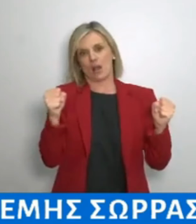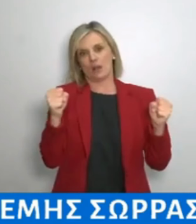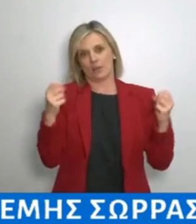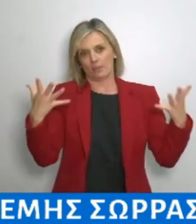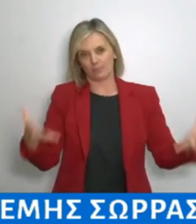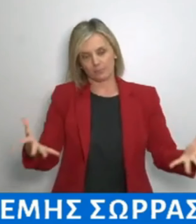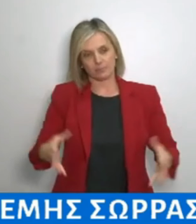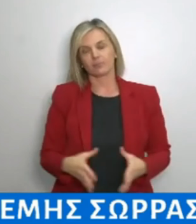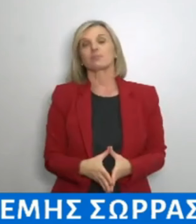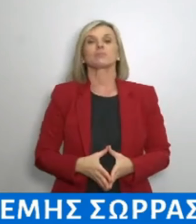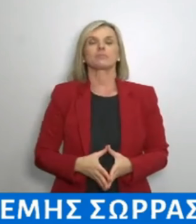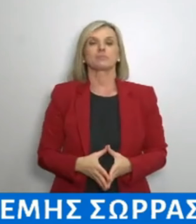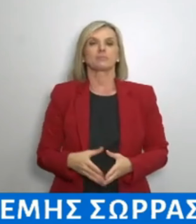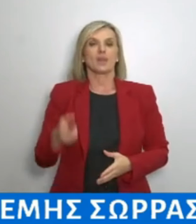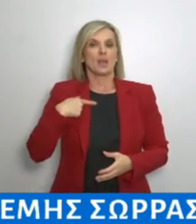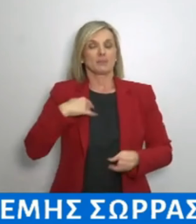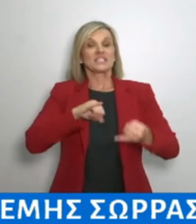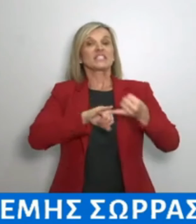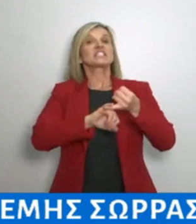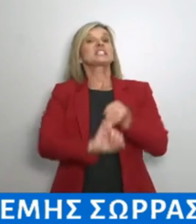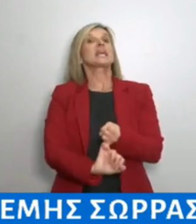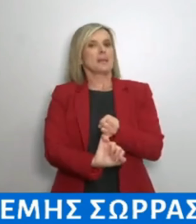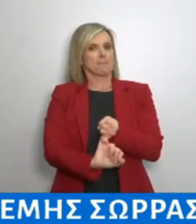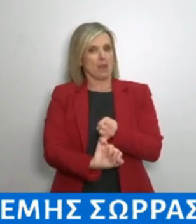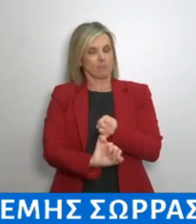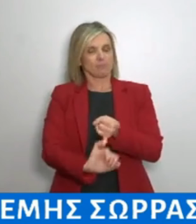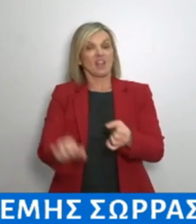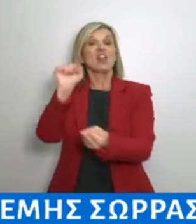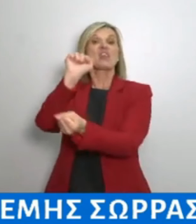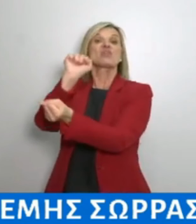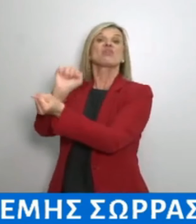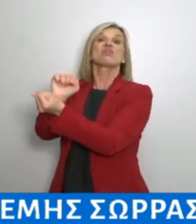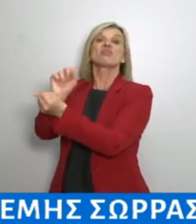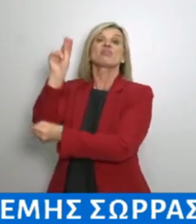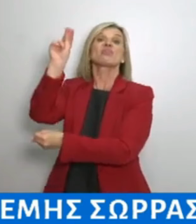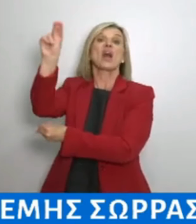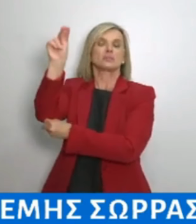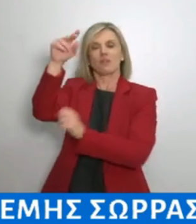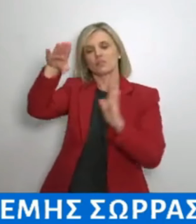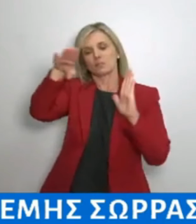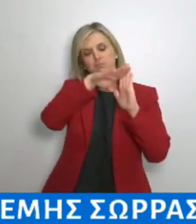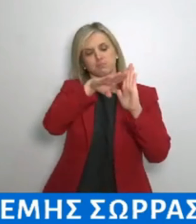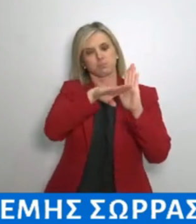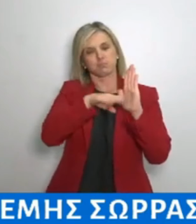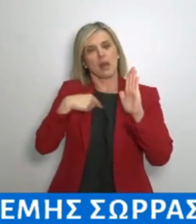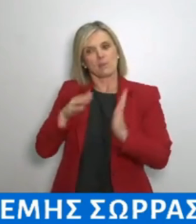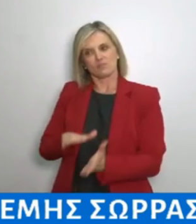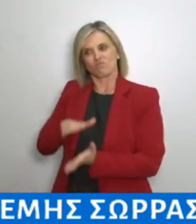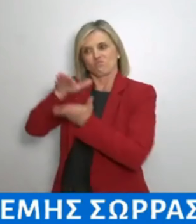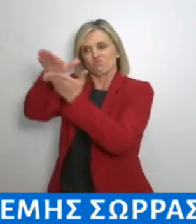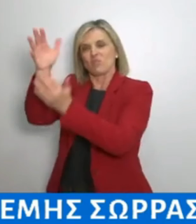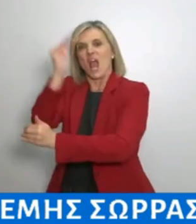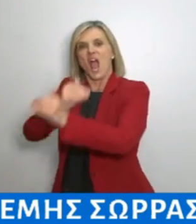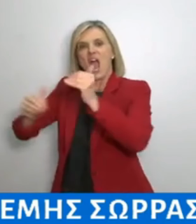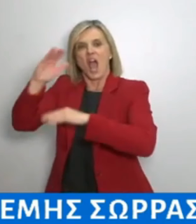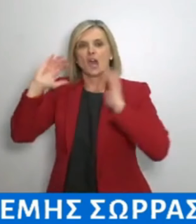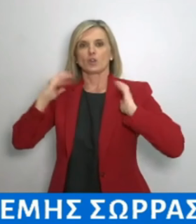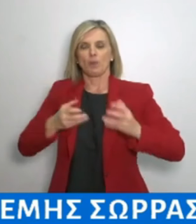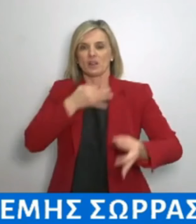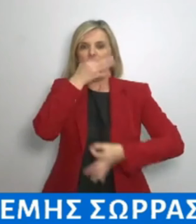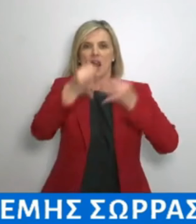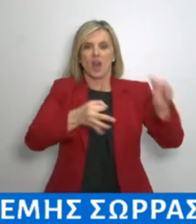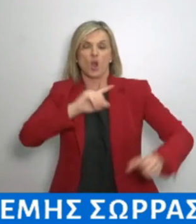Έτσι λοιπόν, στοίχημα της Ελληνοπολιτείας αλλά και δέσμευση με τις προγραμματικές δηλώσεις που είναι στον Άριο Πάγο, δηλώνω σε